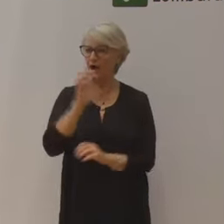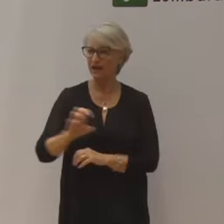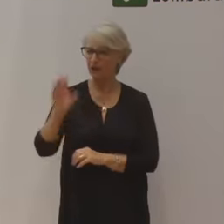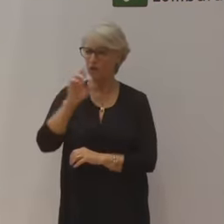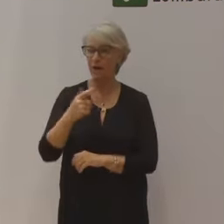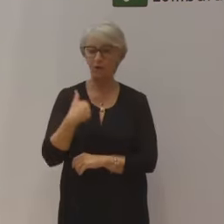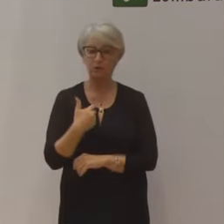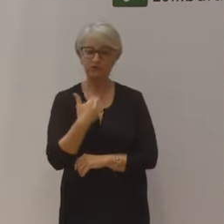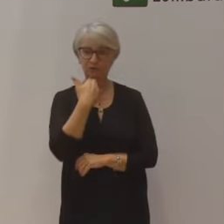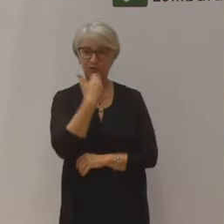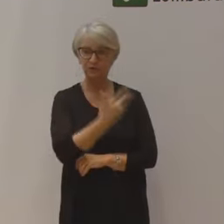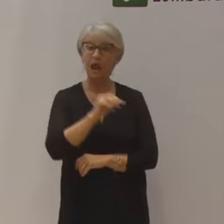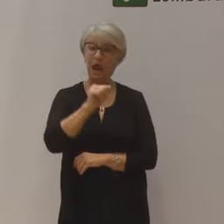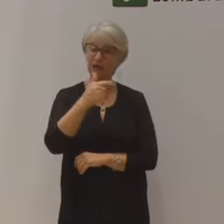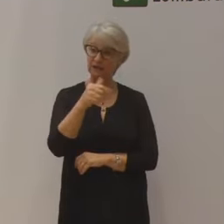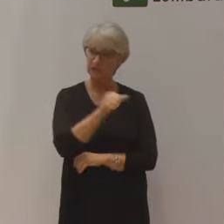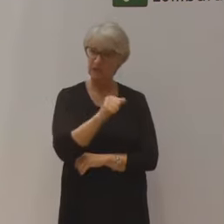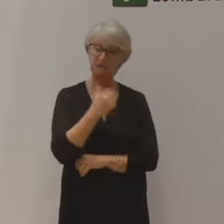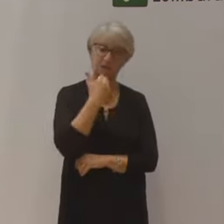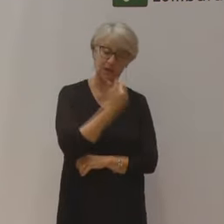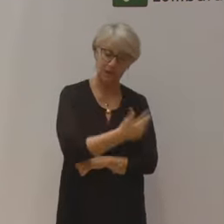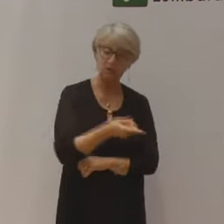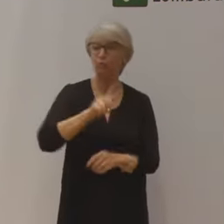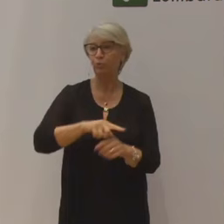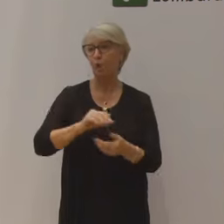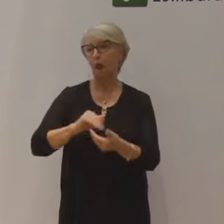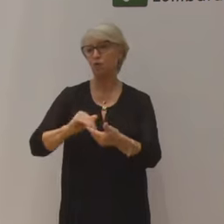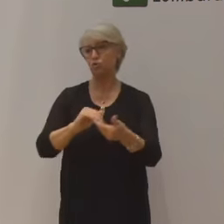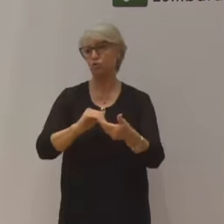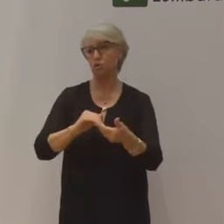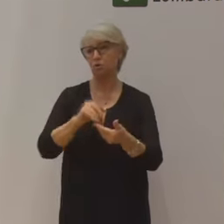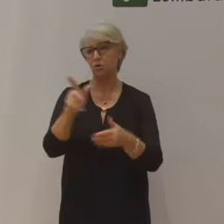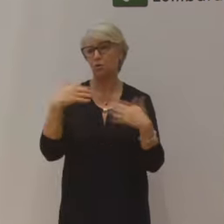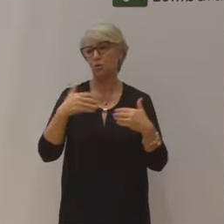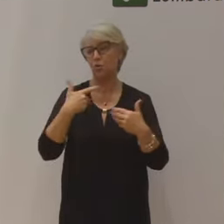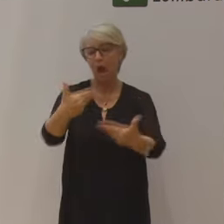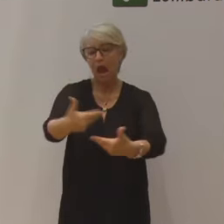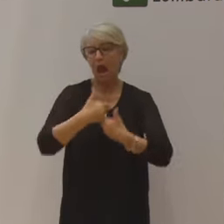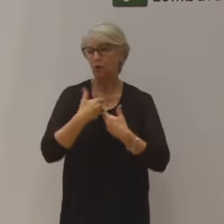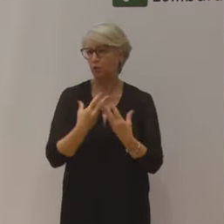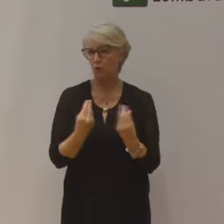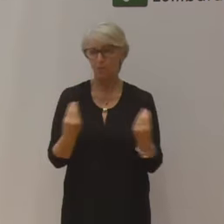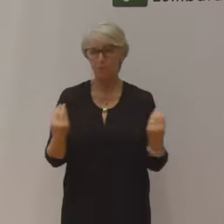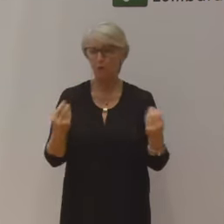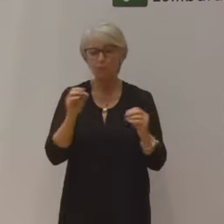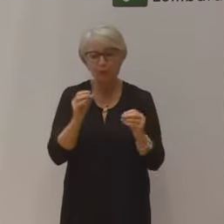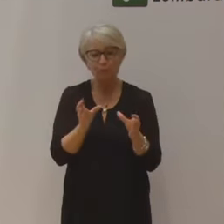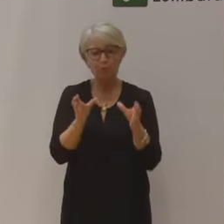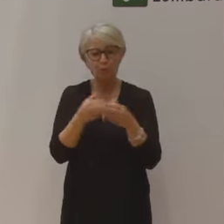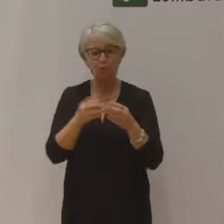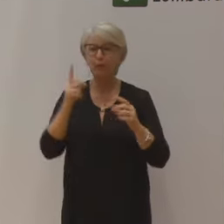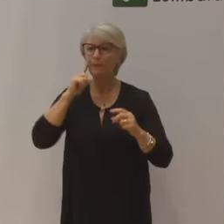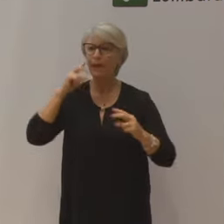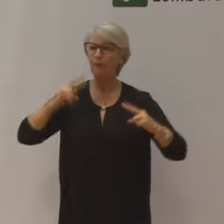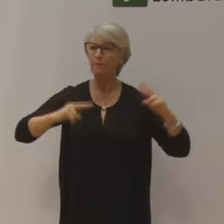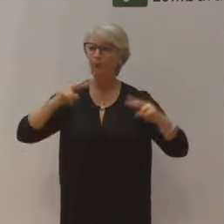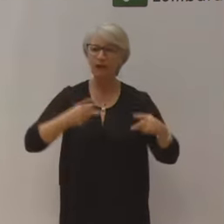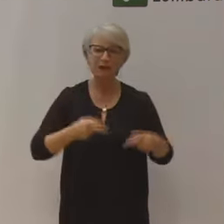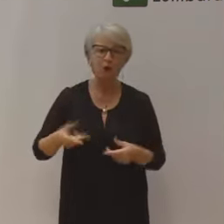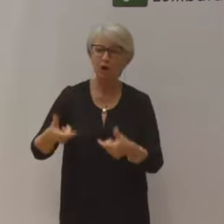ovviamente oltre alle ATS anche le associazioni che ci stanno dando una grossa mano proprio come gruppo di monitoraggio per